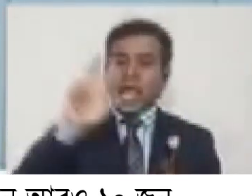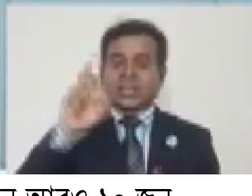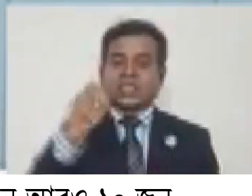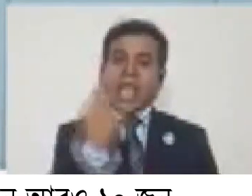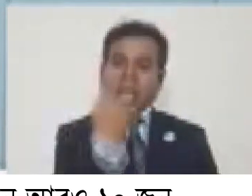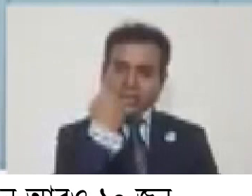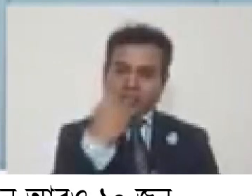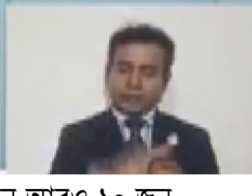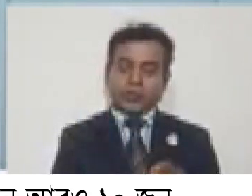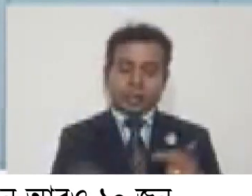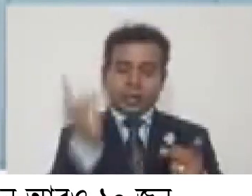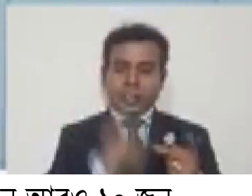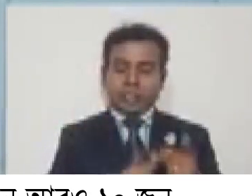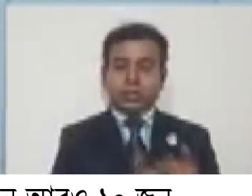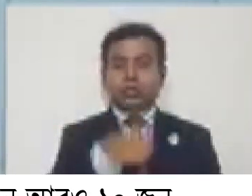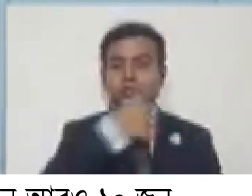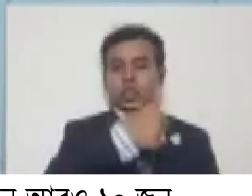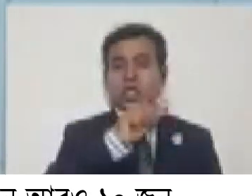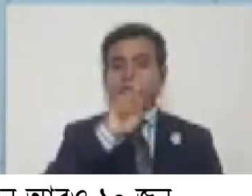61 থেকে 70 5 জন,